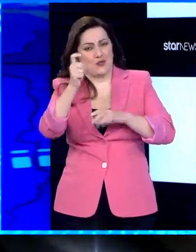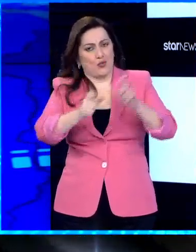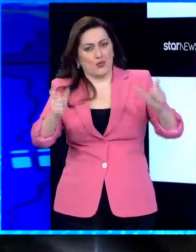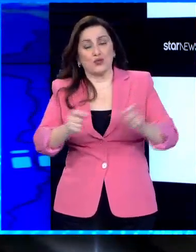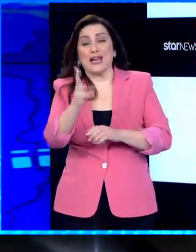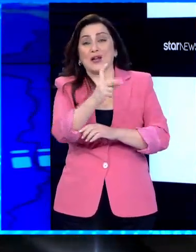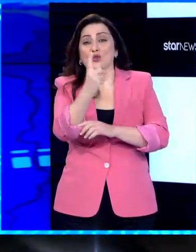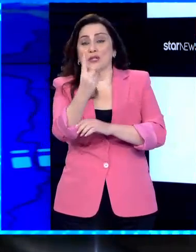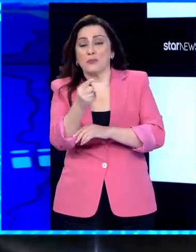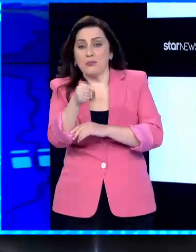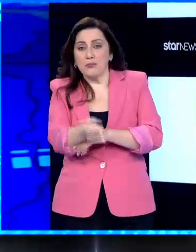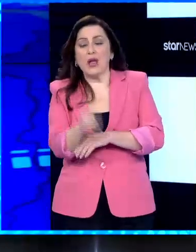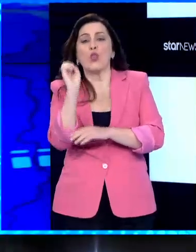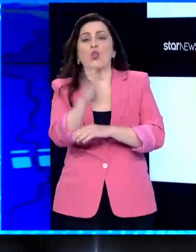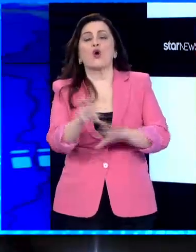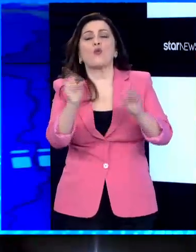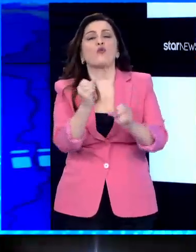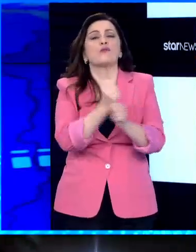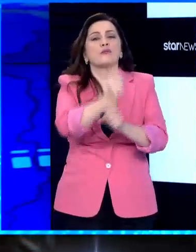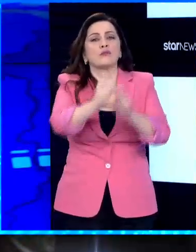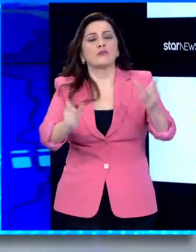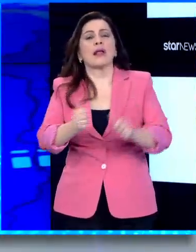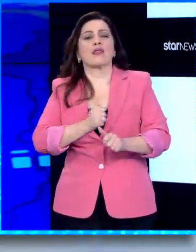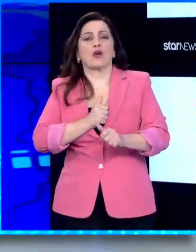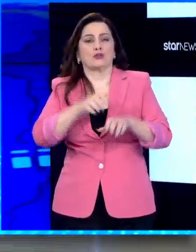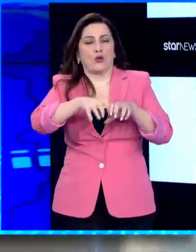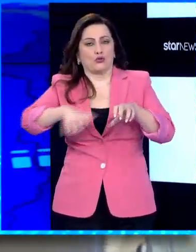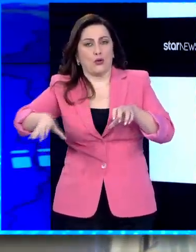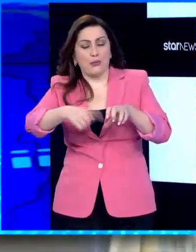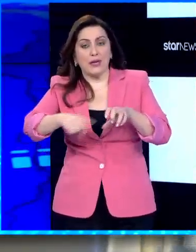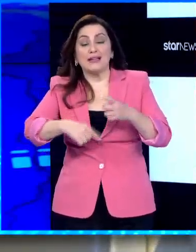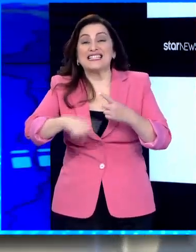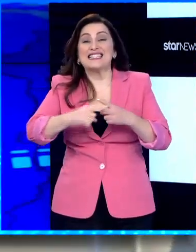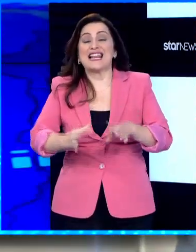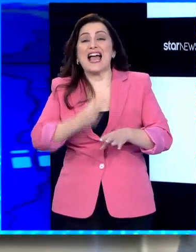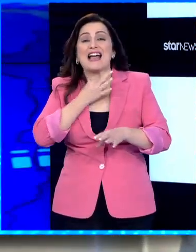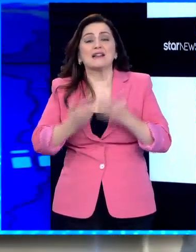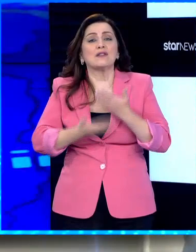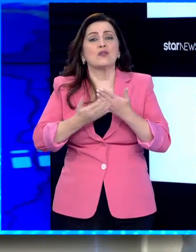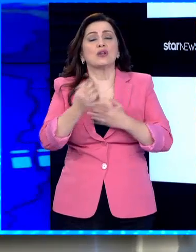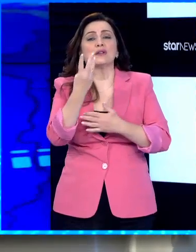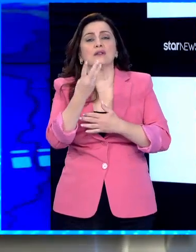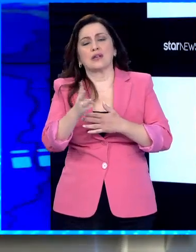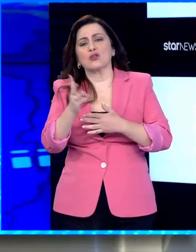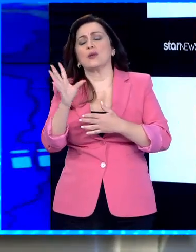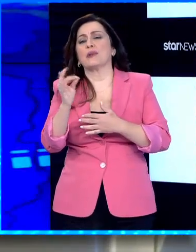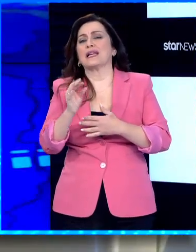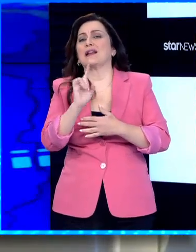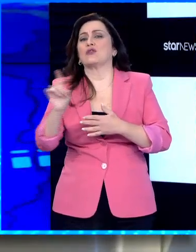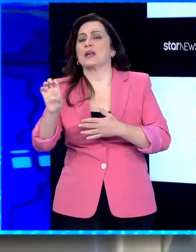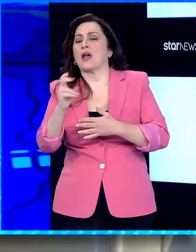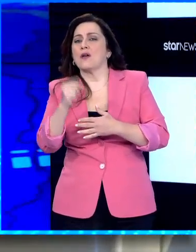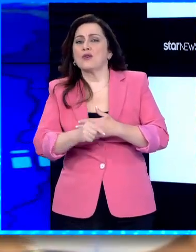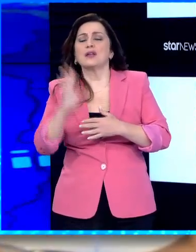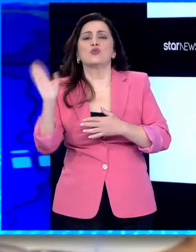το δώρο που θα καταβληθεί στους εργαζόμενους στον ιδιωτικό τομέα. Εδώ μην ξεχνάμε ότι υπάρχει και η έκτακτη βοήθεια των 350 εκατομμυρίων ευρώ σε